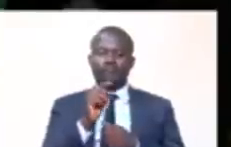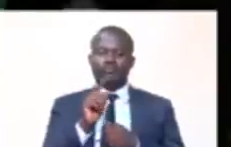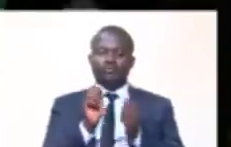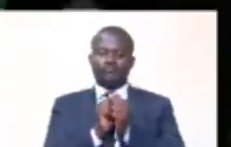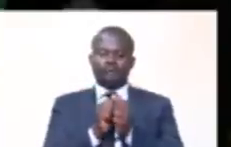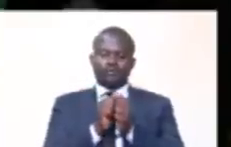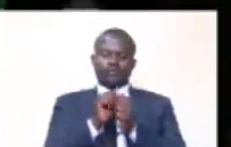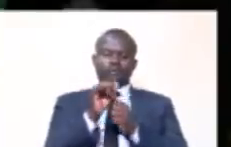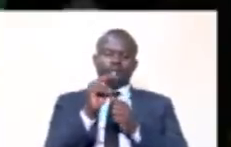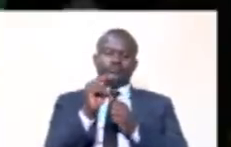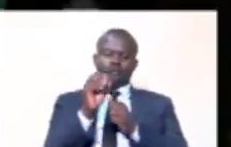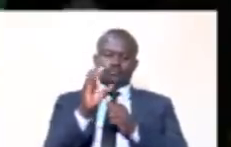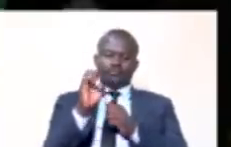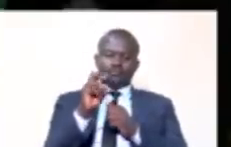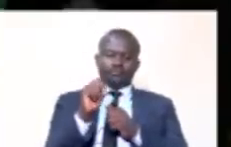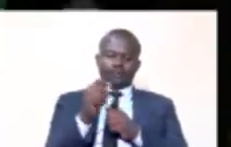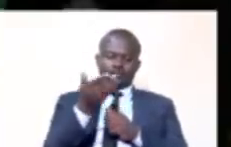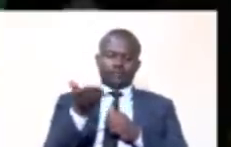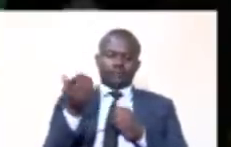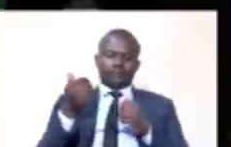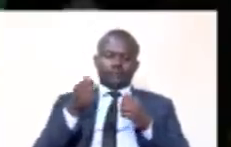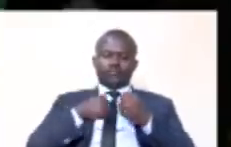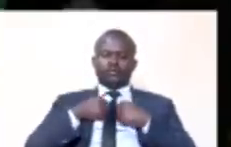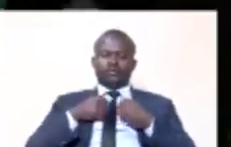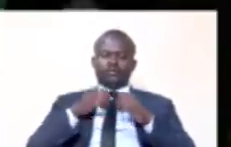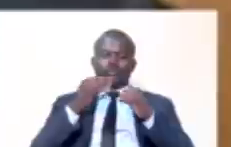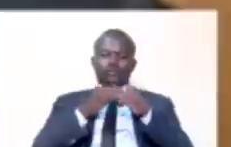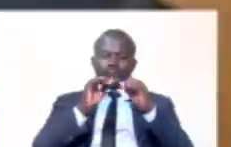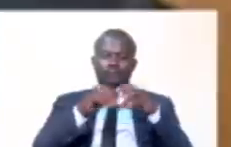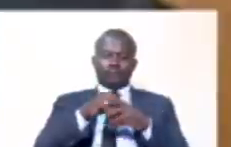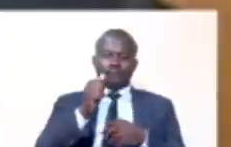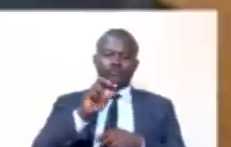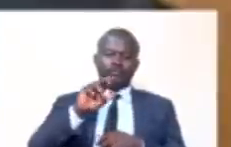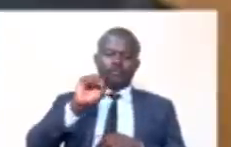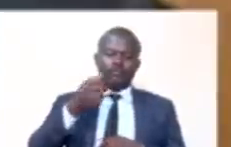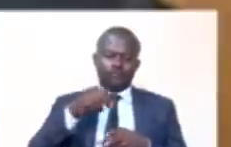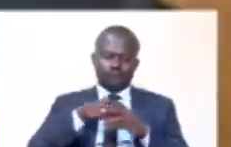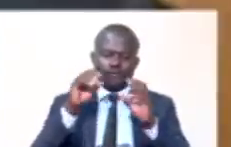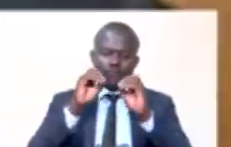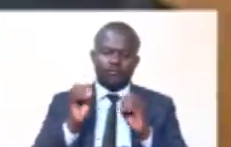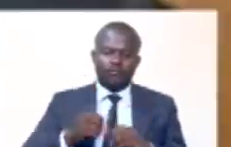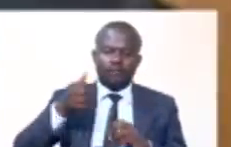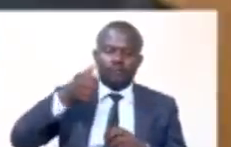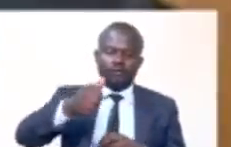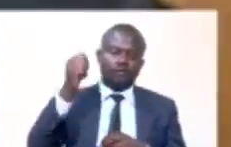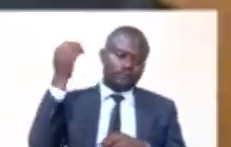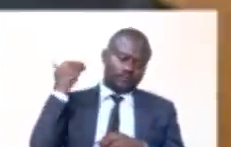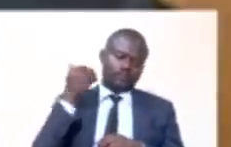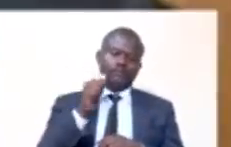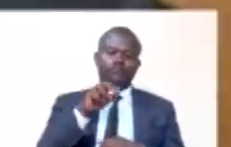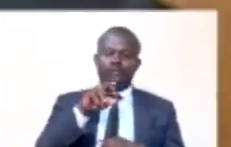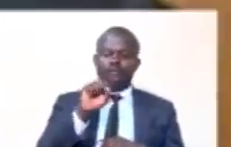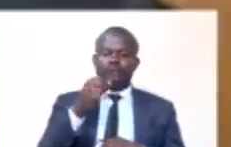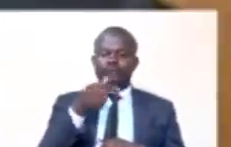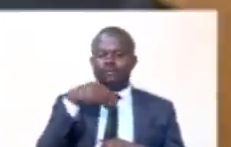Sagahutu Innocent. Uko ari 8 ngo bari baraheze muri Arusha ku cyicaro cy'urukiko rwahoze Arusha